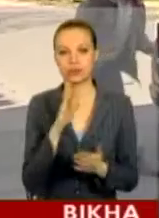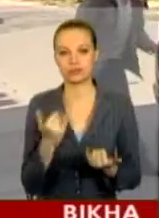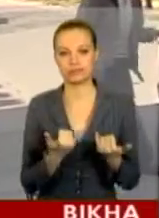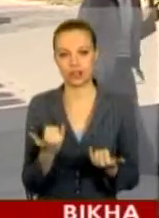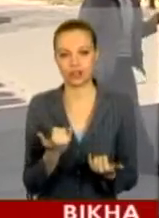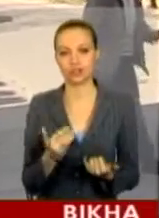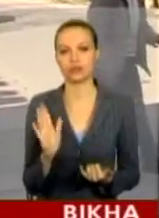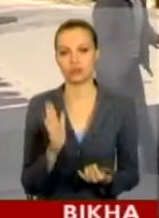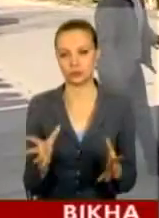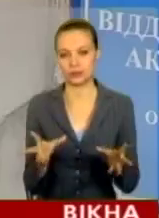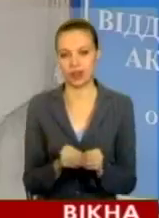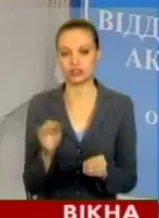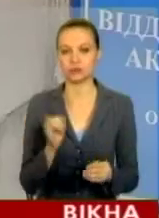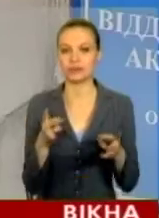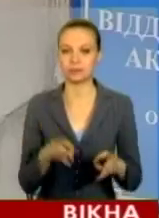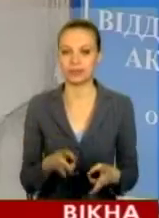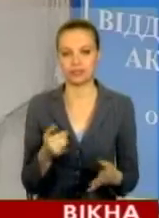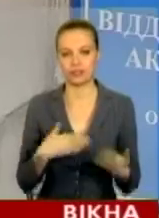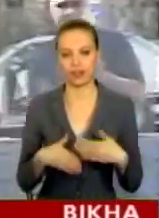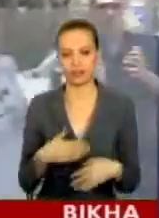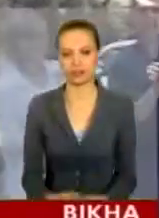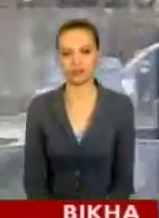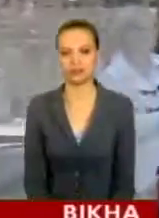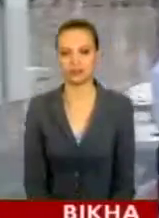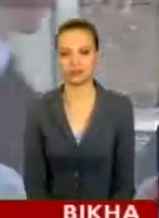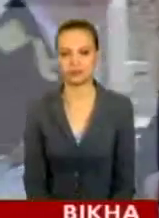нареченим бути разом і в біді, і в радості.